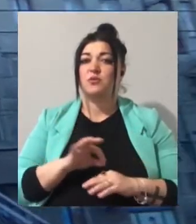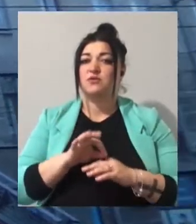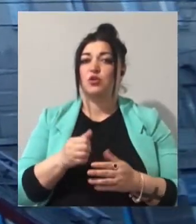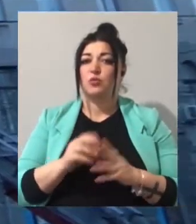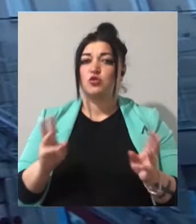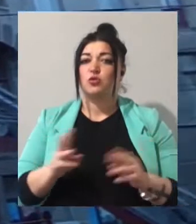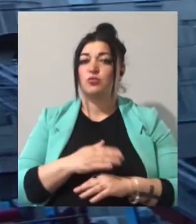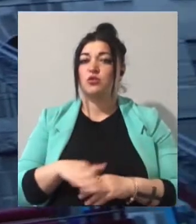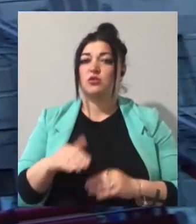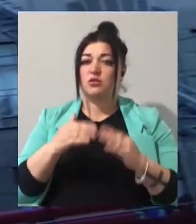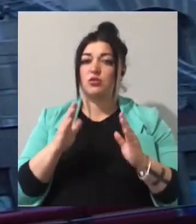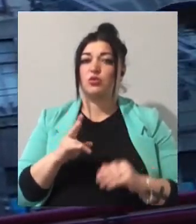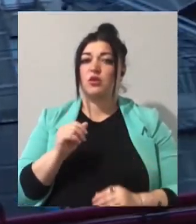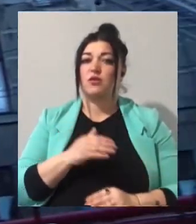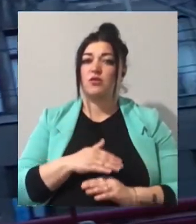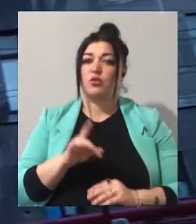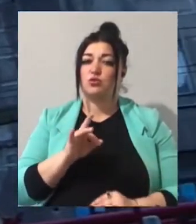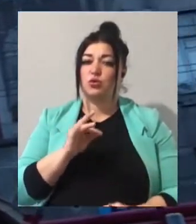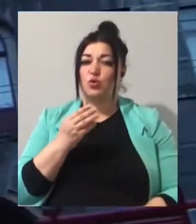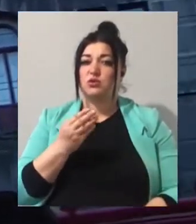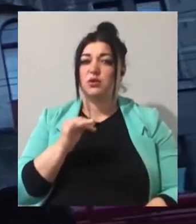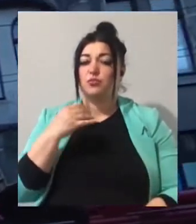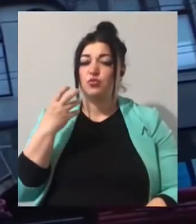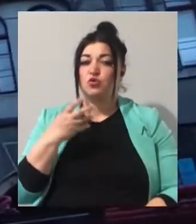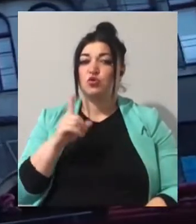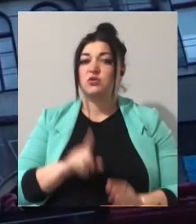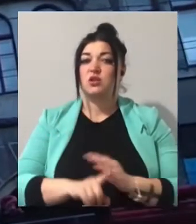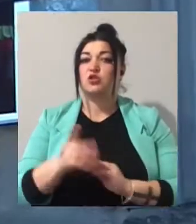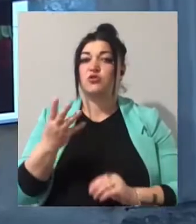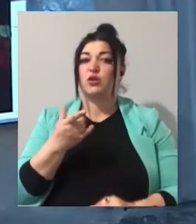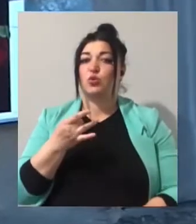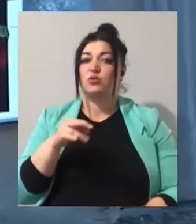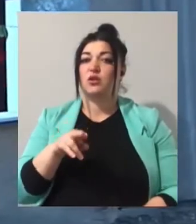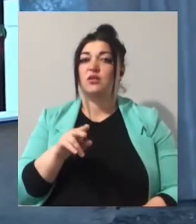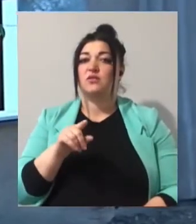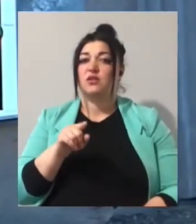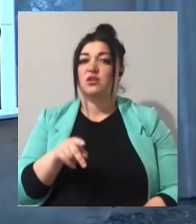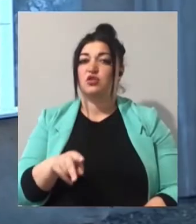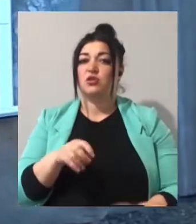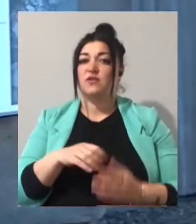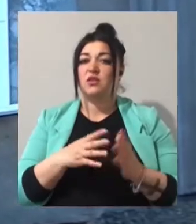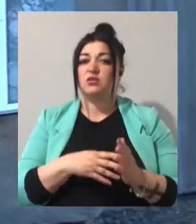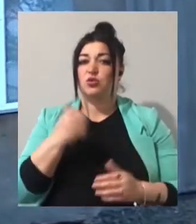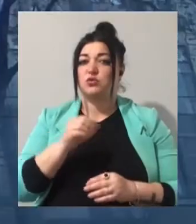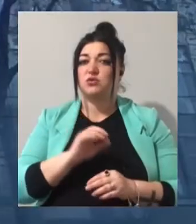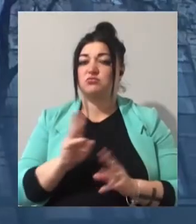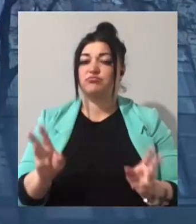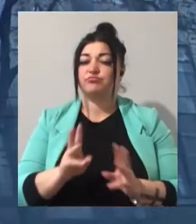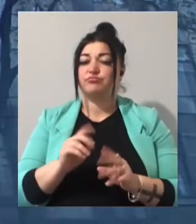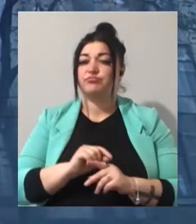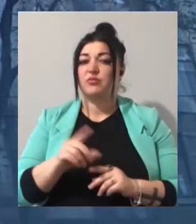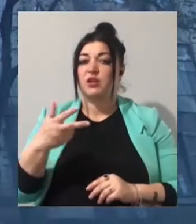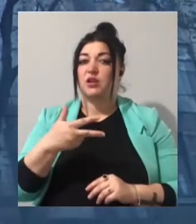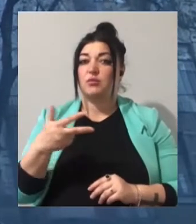вулиць Троїцька та Пушкінська. Це сталося 4 грудня 2019 року. Загоряння почалося на 3-му поверсі в